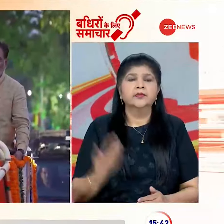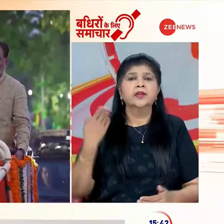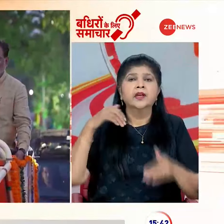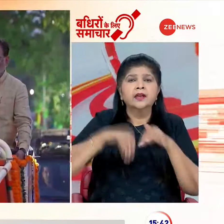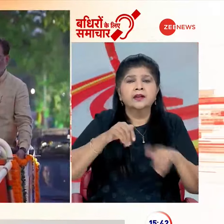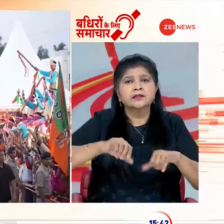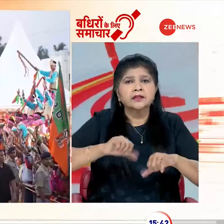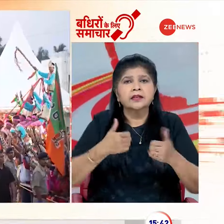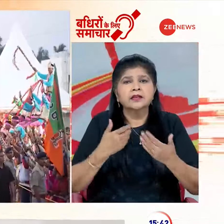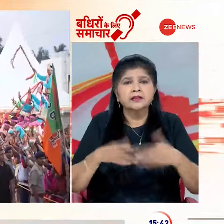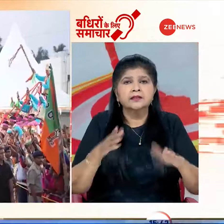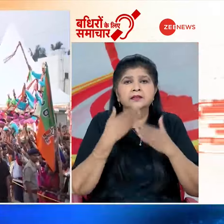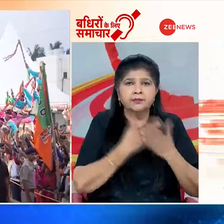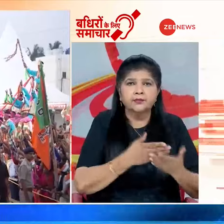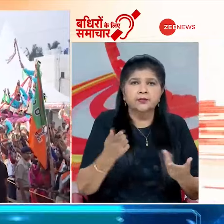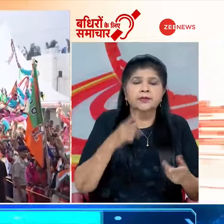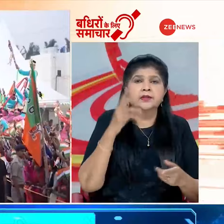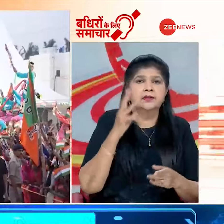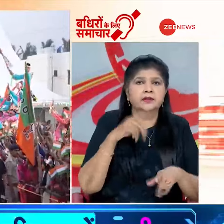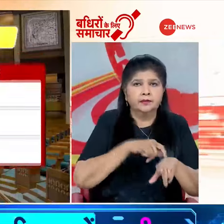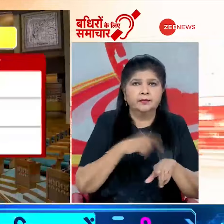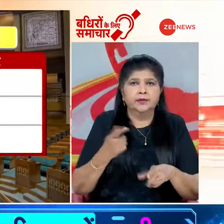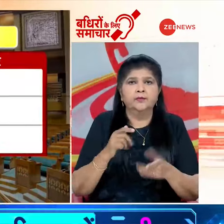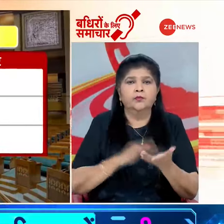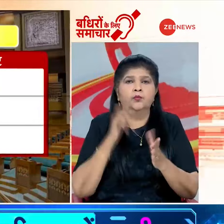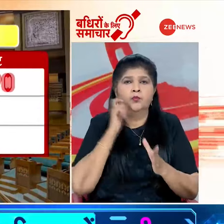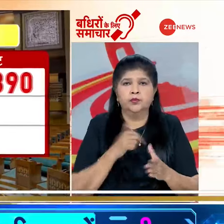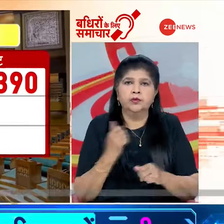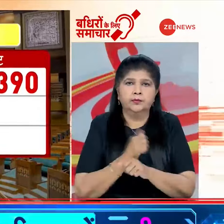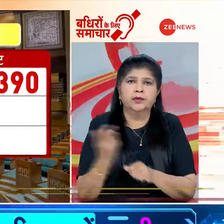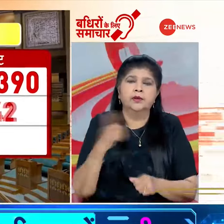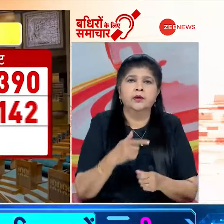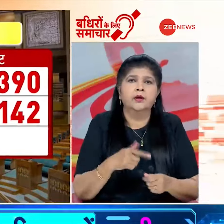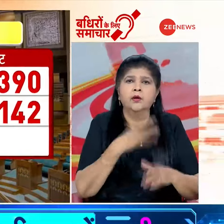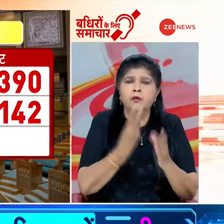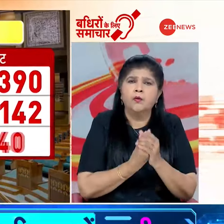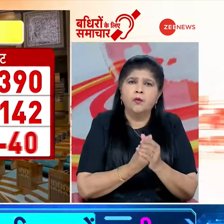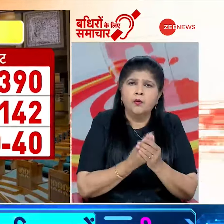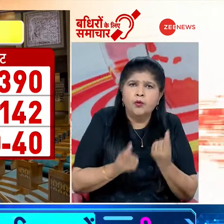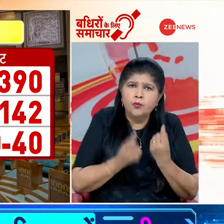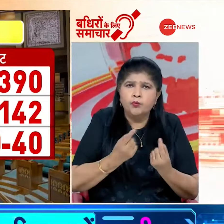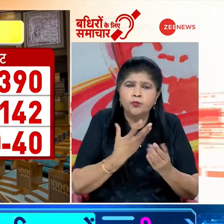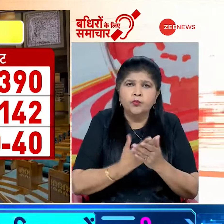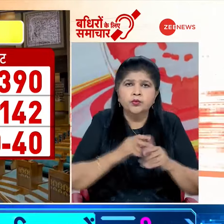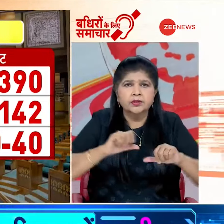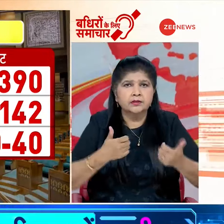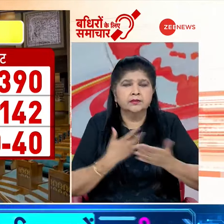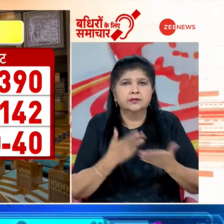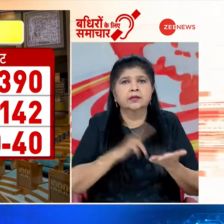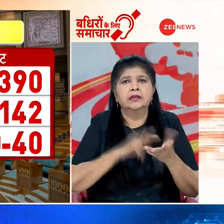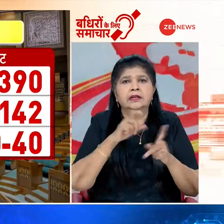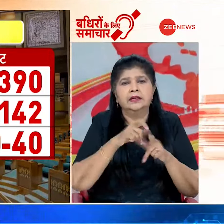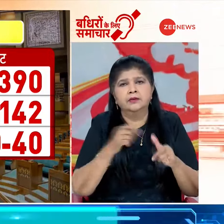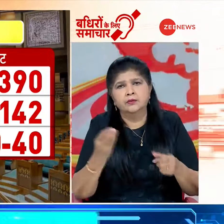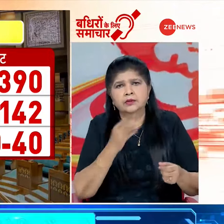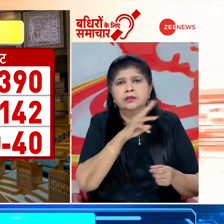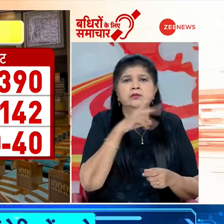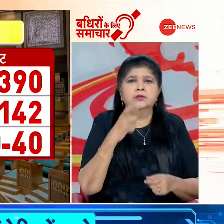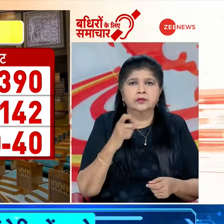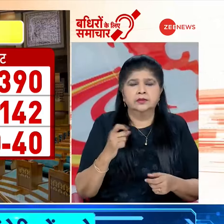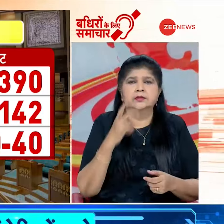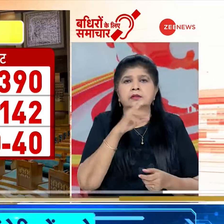एग्जिट पोल में तीसरी बार मोदी सरकार बन रही है। पोल ऑफ पोल्स के मुताबिक एनडीए को 370 से